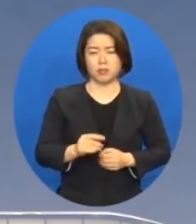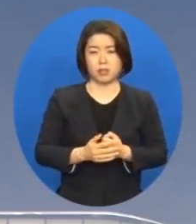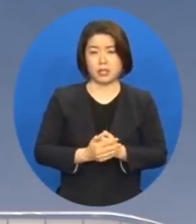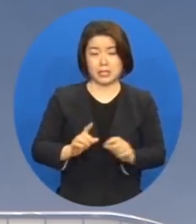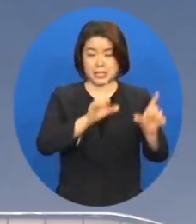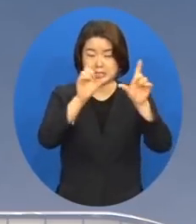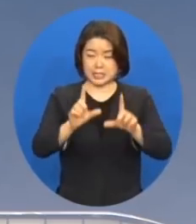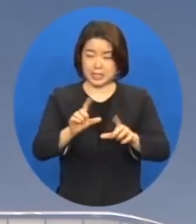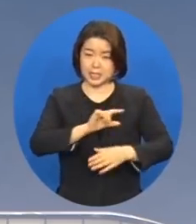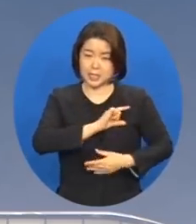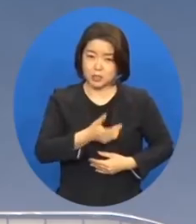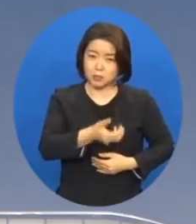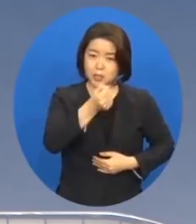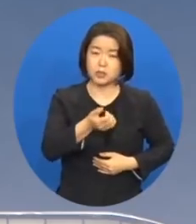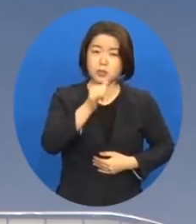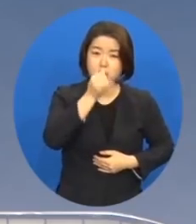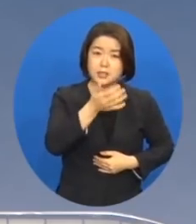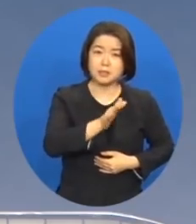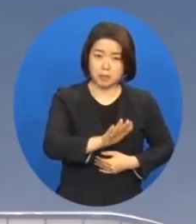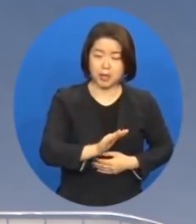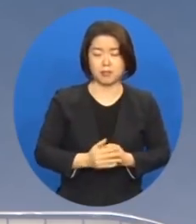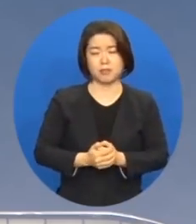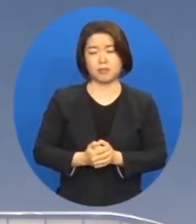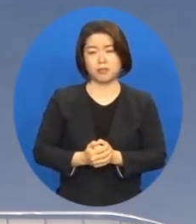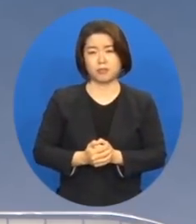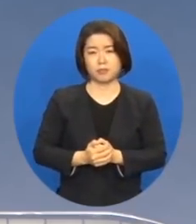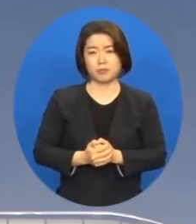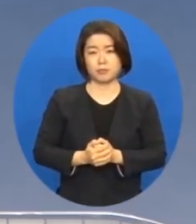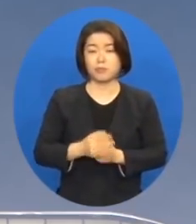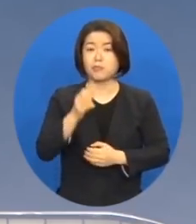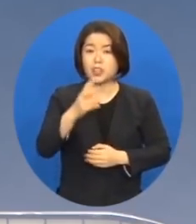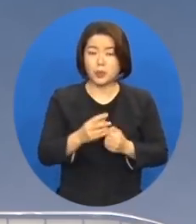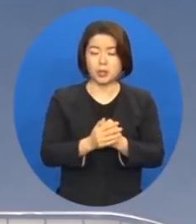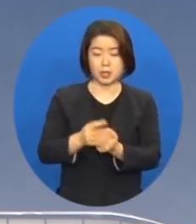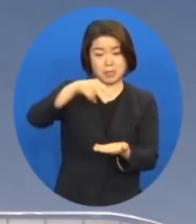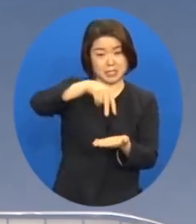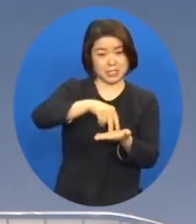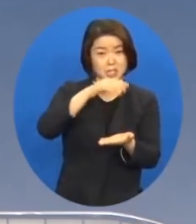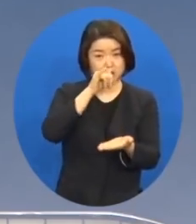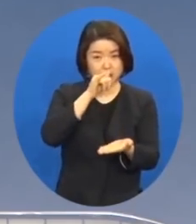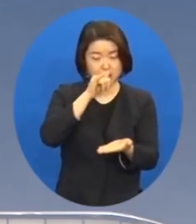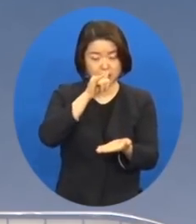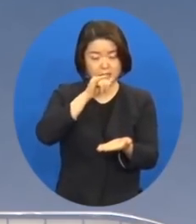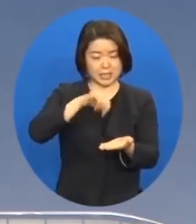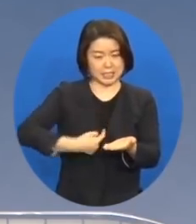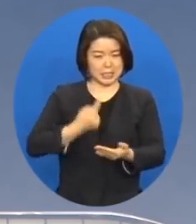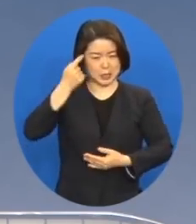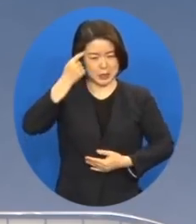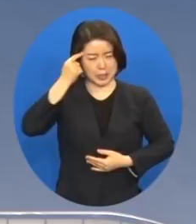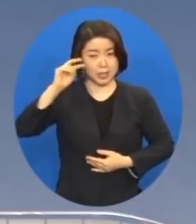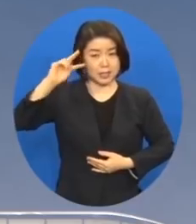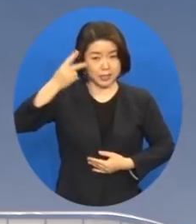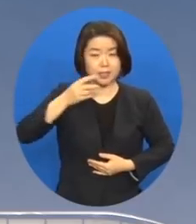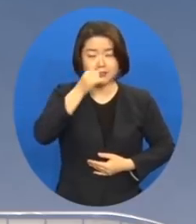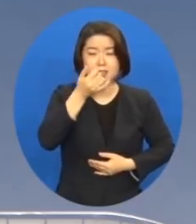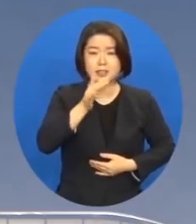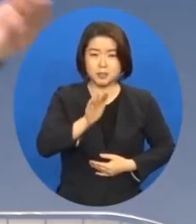살았다고 하는 이름은 가지고 있지만, 다시 말하면 이렇게 서 있다고 스스로 생각하지만